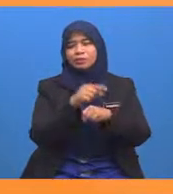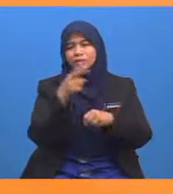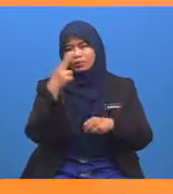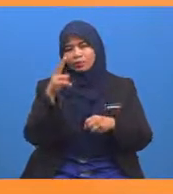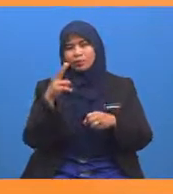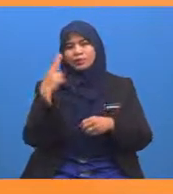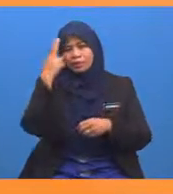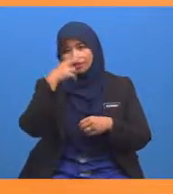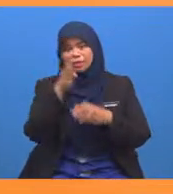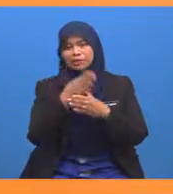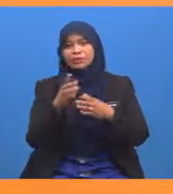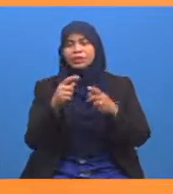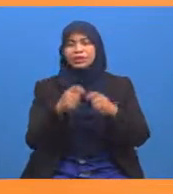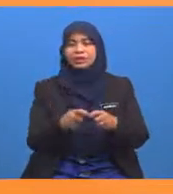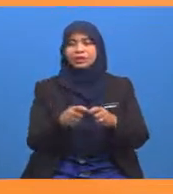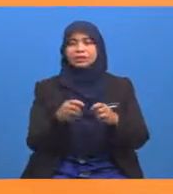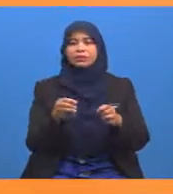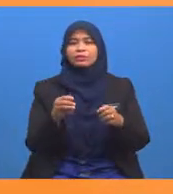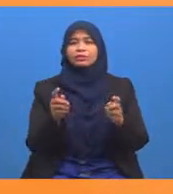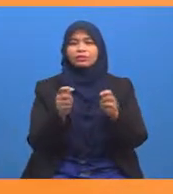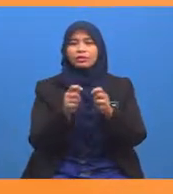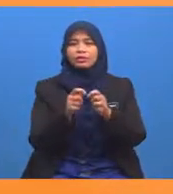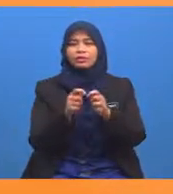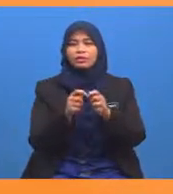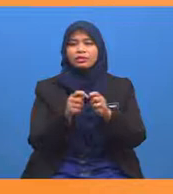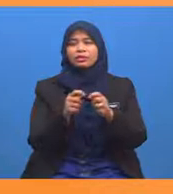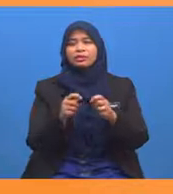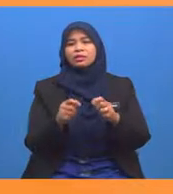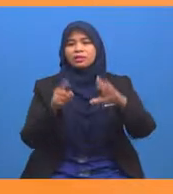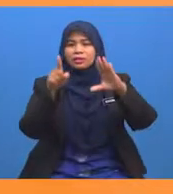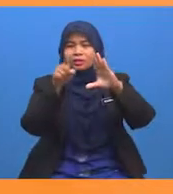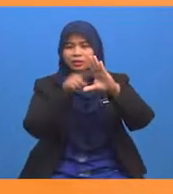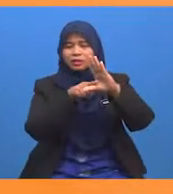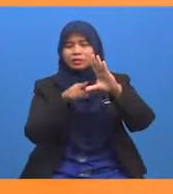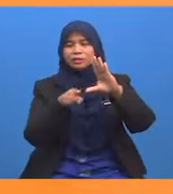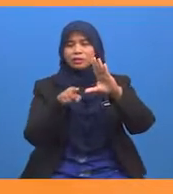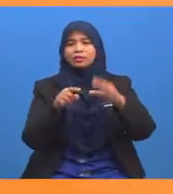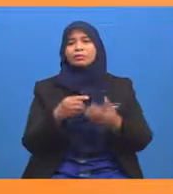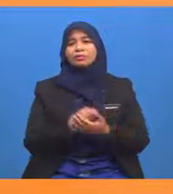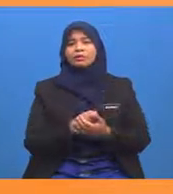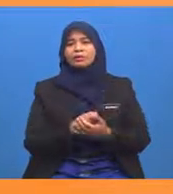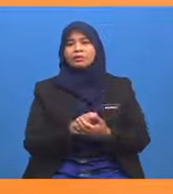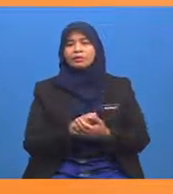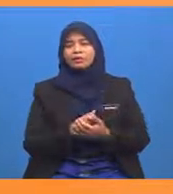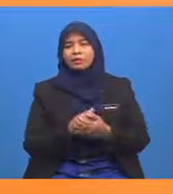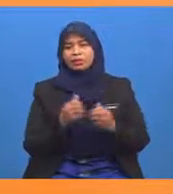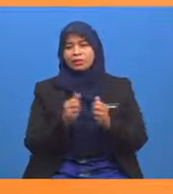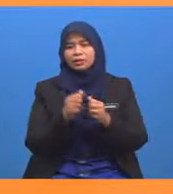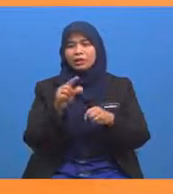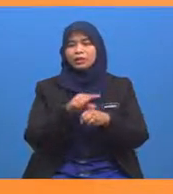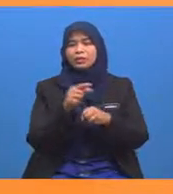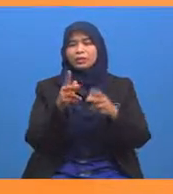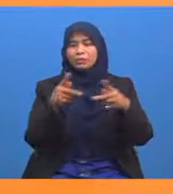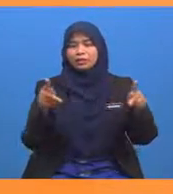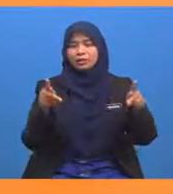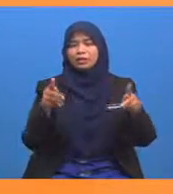bahagian tertentu seperti sudut lengkungan dan bahagian atas tiang dengan menggunakan